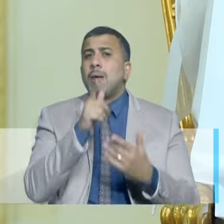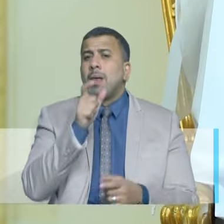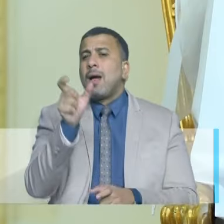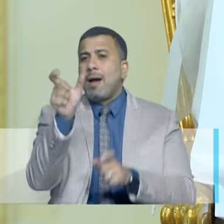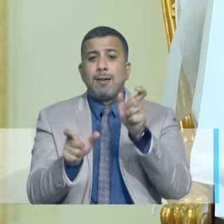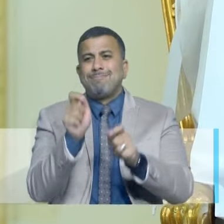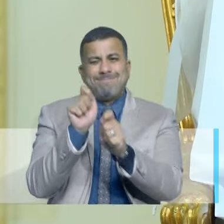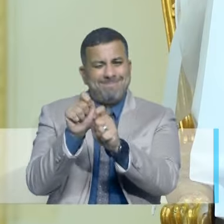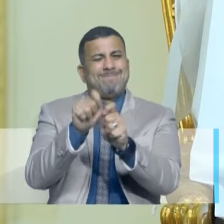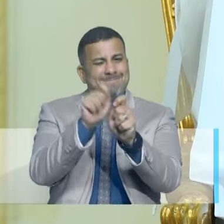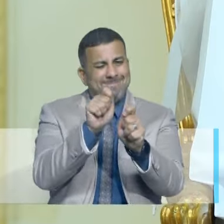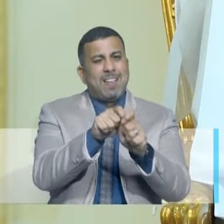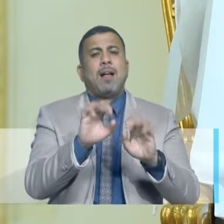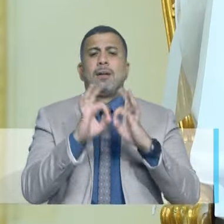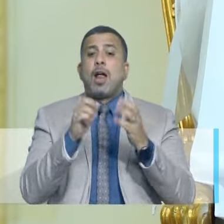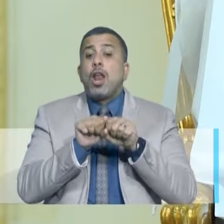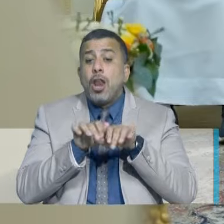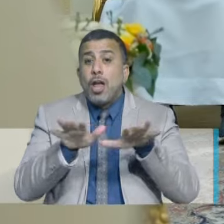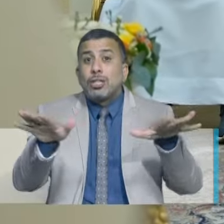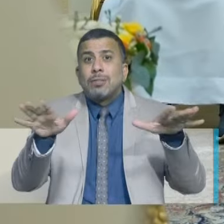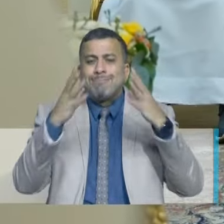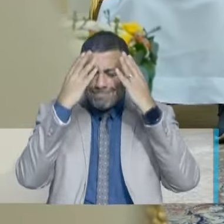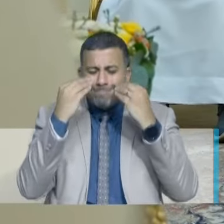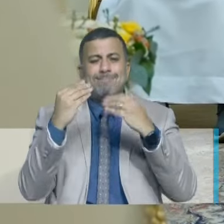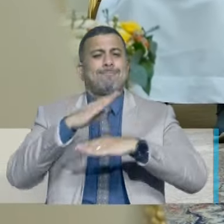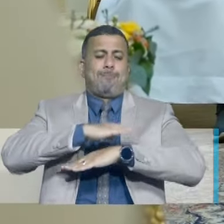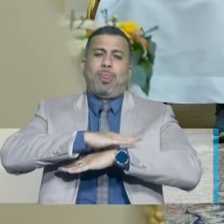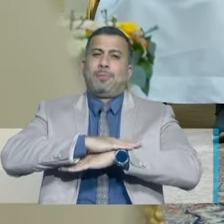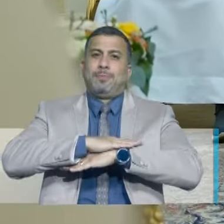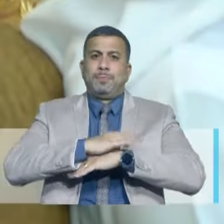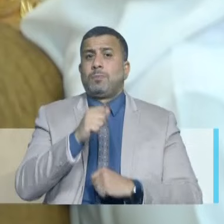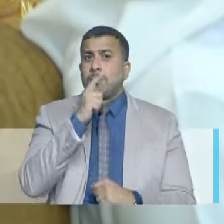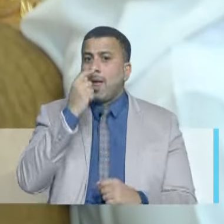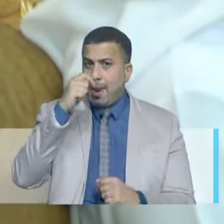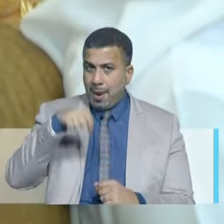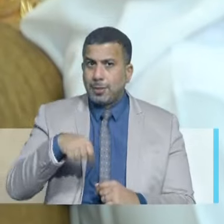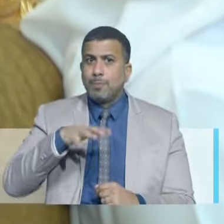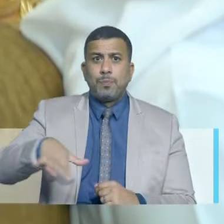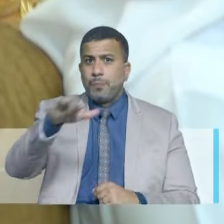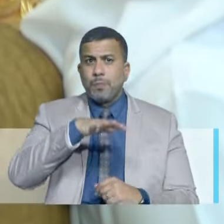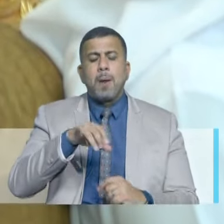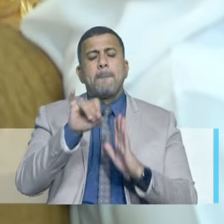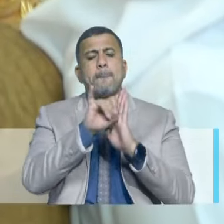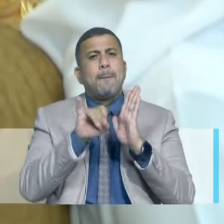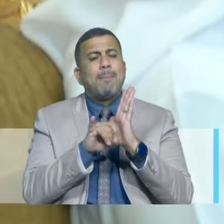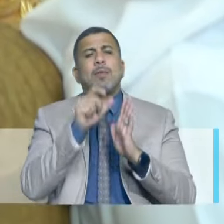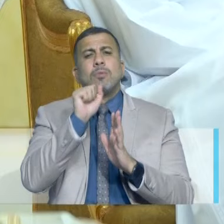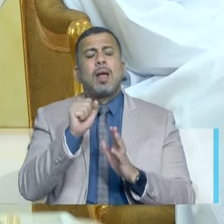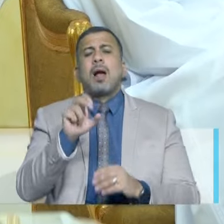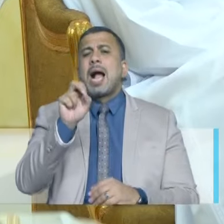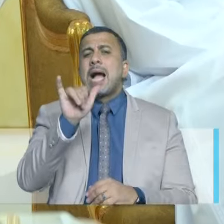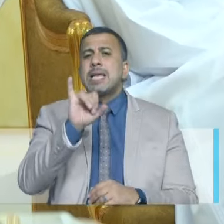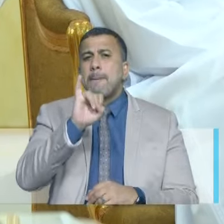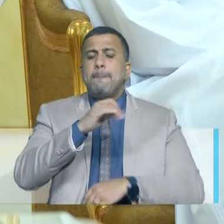افراد المجتمع ونشر القيم السمحه وشدد سموه على الالتزام بكافه المبادئ والقيم المتعلقه